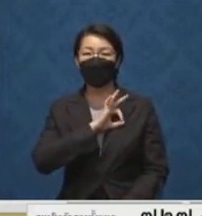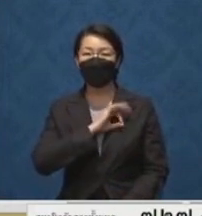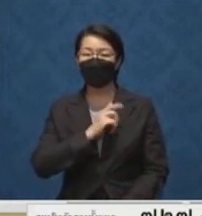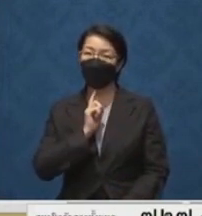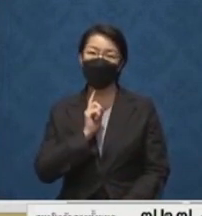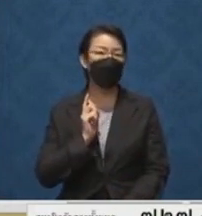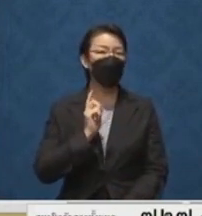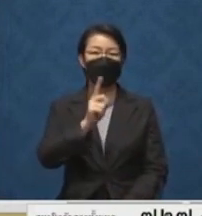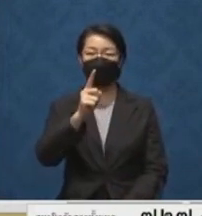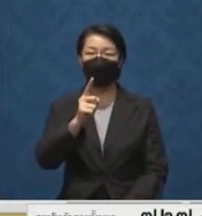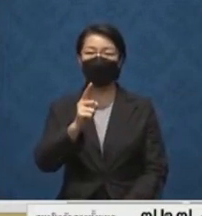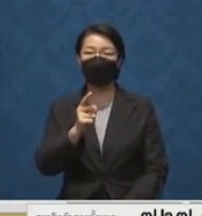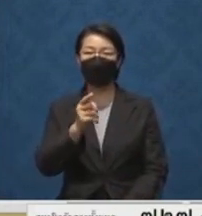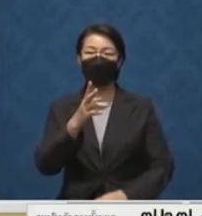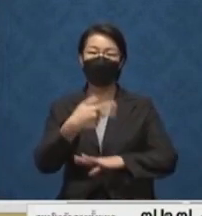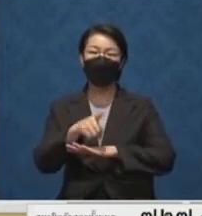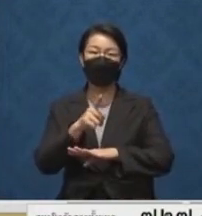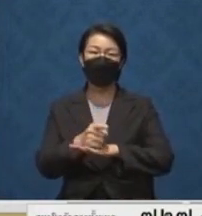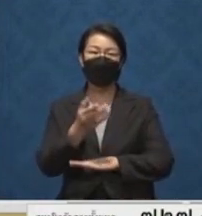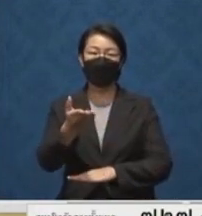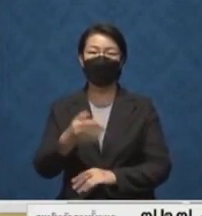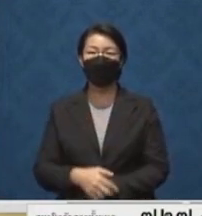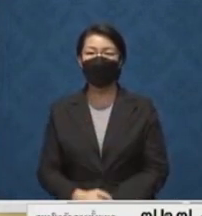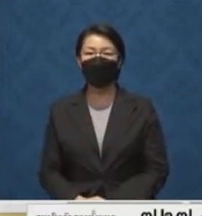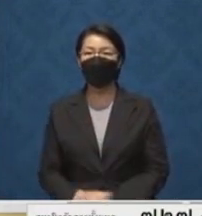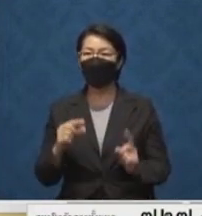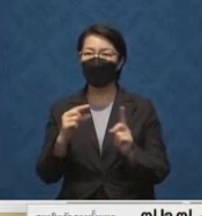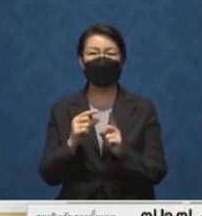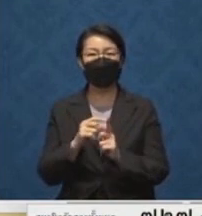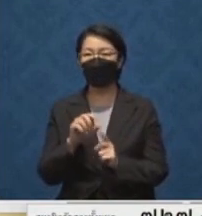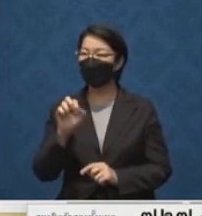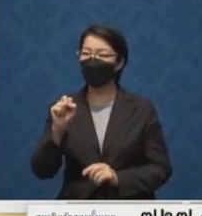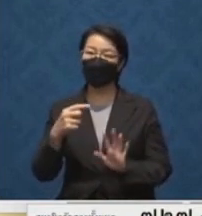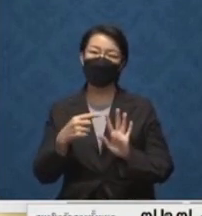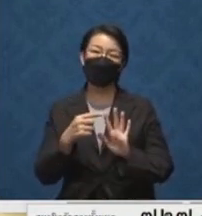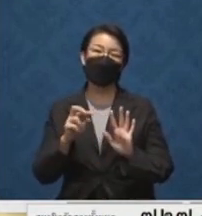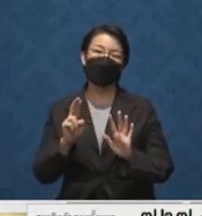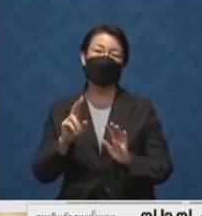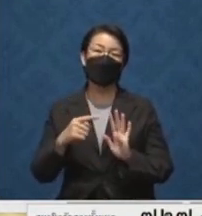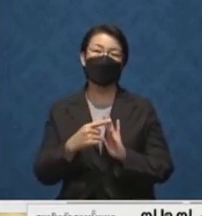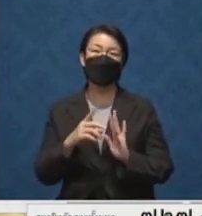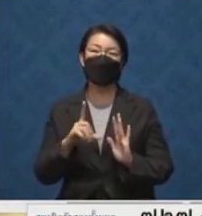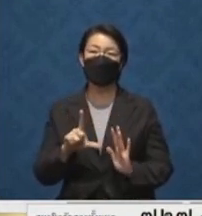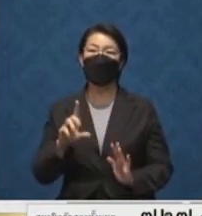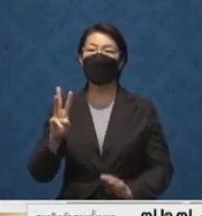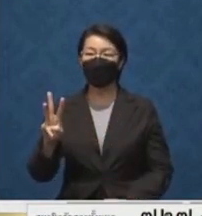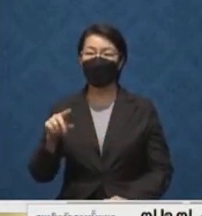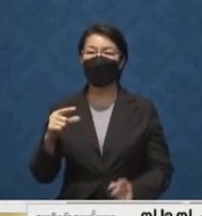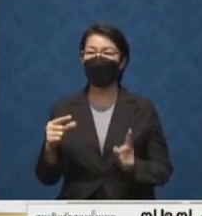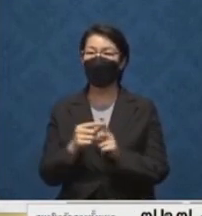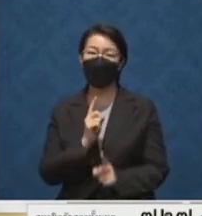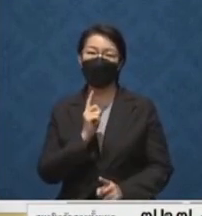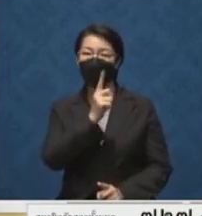าท่านอย่าง กล่าวหาผมเหรอ คำว่าเลวครับเพราะฉะนั้นเนี่ยถ้าหากว่าด่ากัน